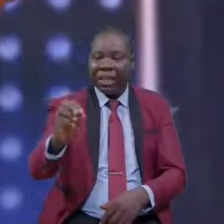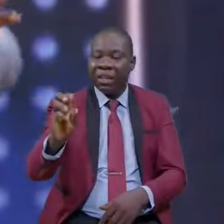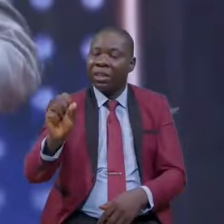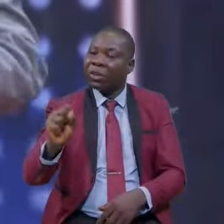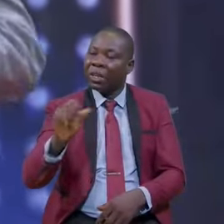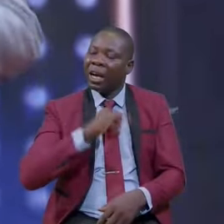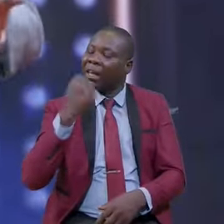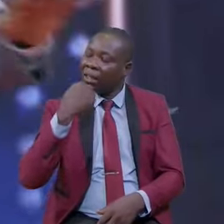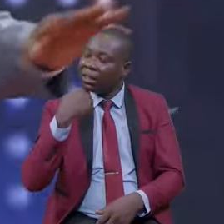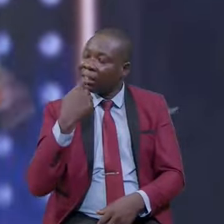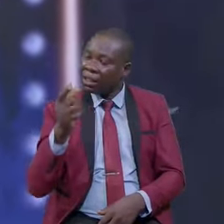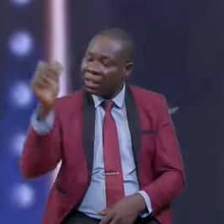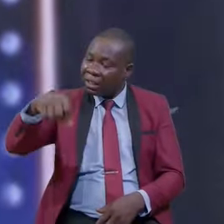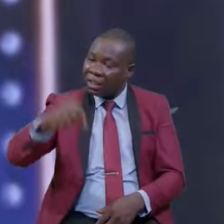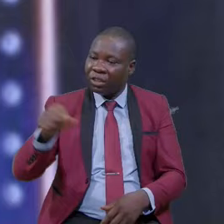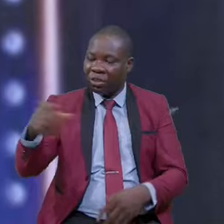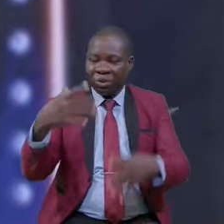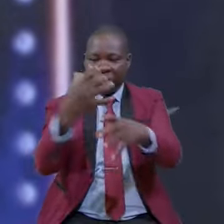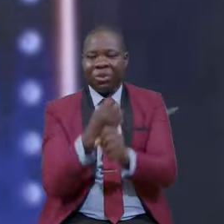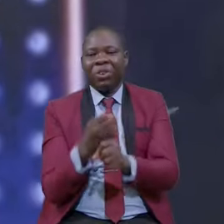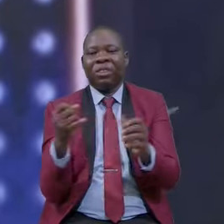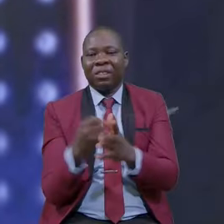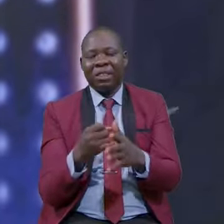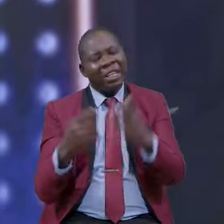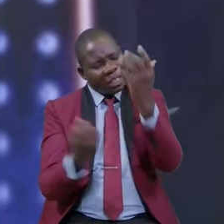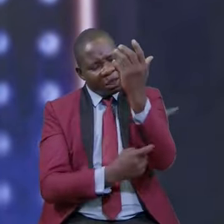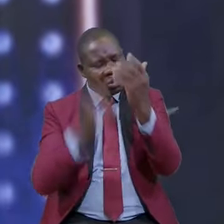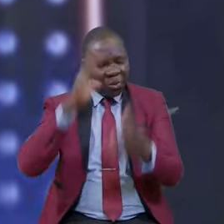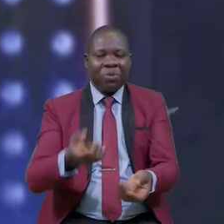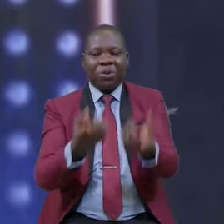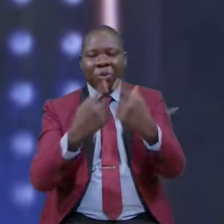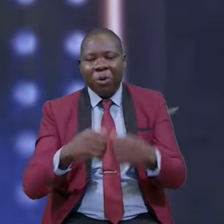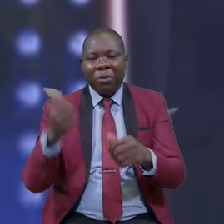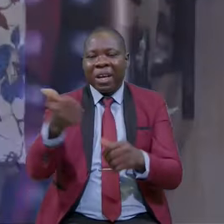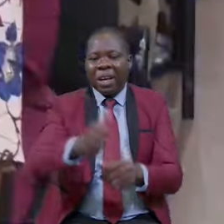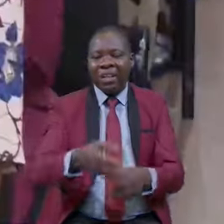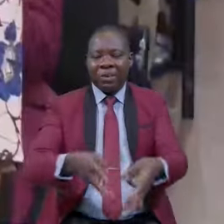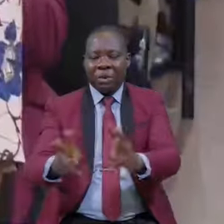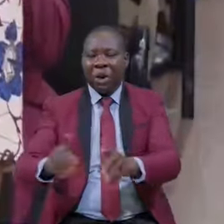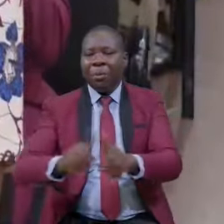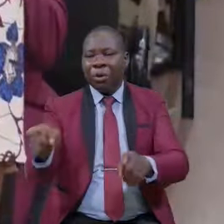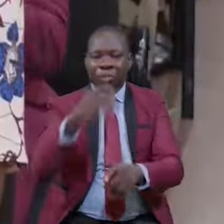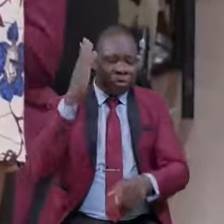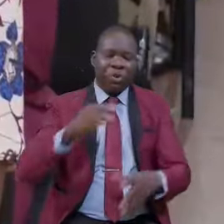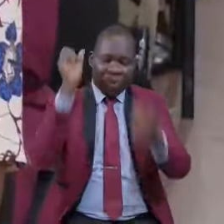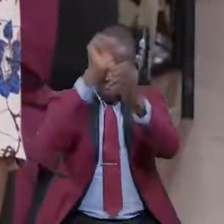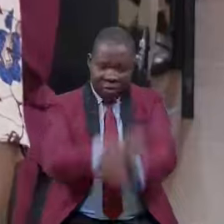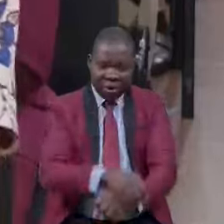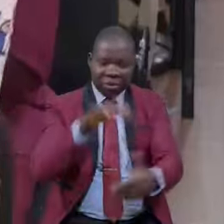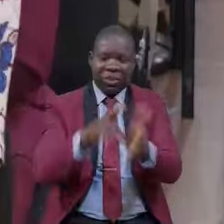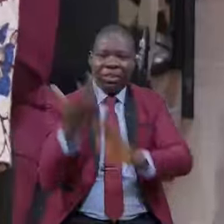La tentation va venir. Ceci, tel moyen, tel voie. Mais tu vas vaincre.